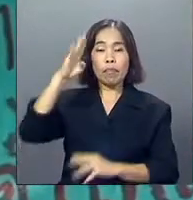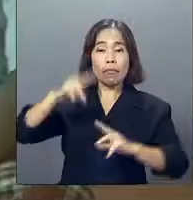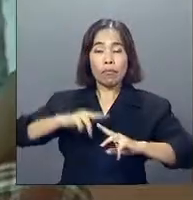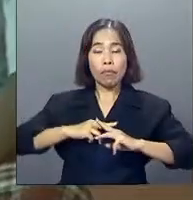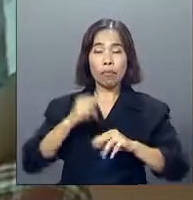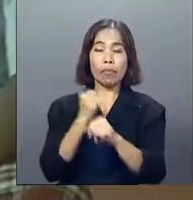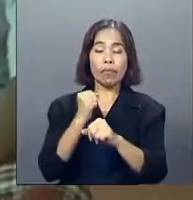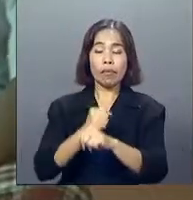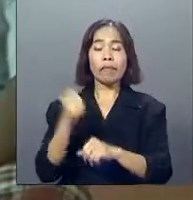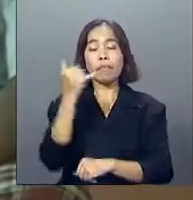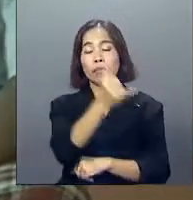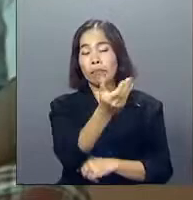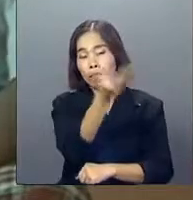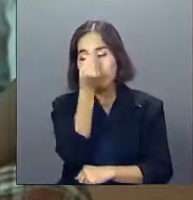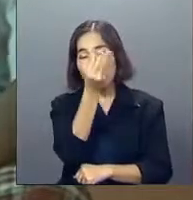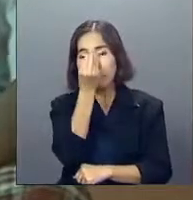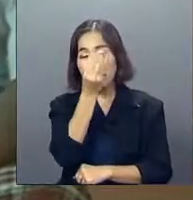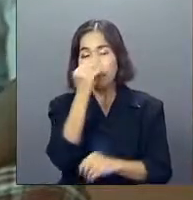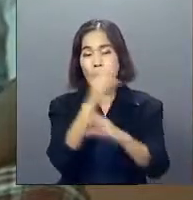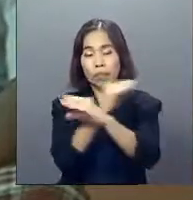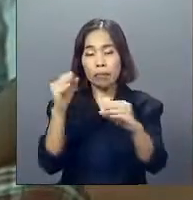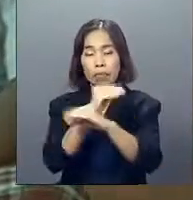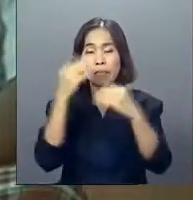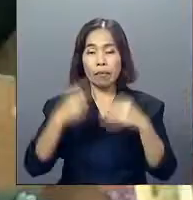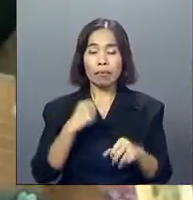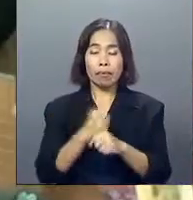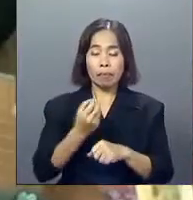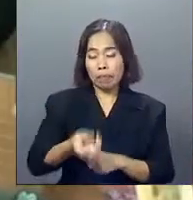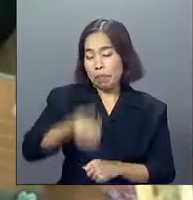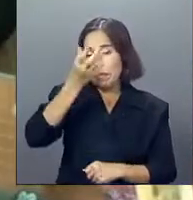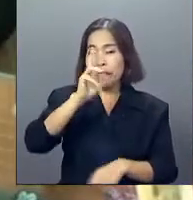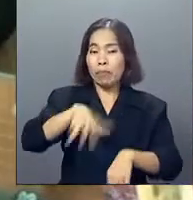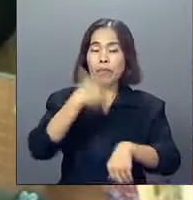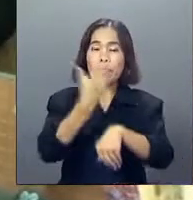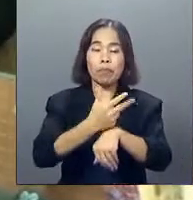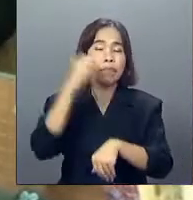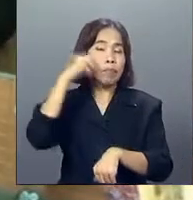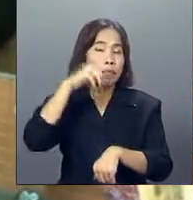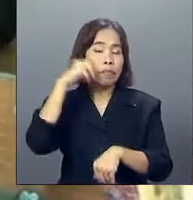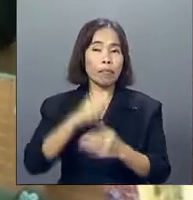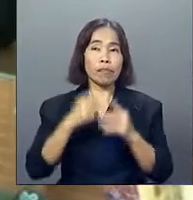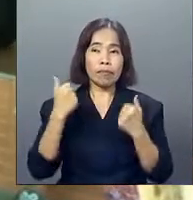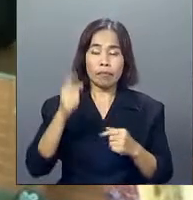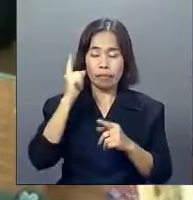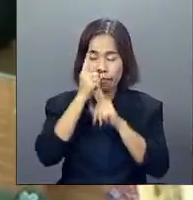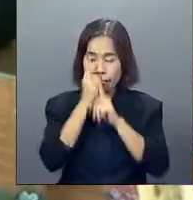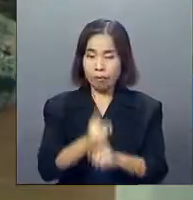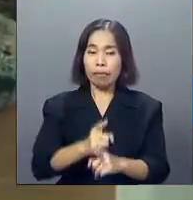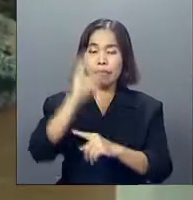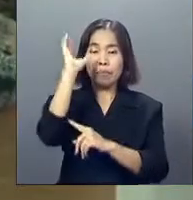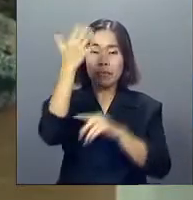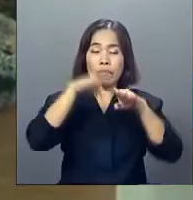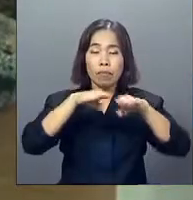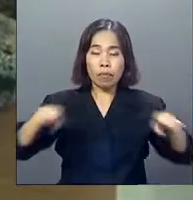รับฟังความคิดเห็นและส่วนใหญ่ดำเนินการแค่ประมาณ3ชั่วโมงตามที่ระเบียบกำหนดทั้งที่ตามหลักสากลแล้วการทำ